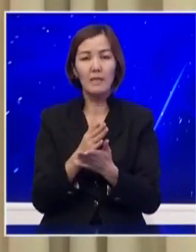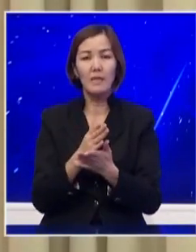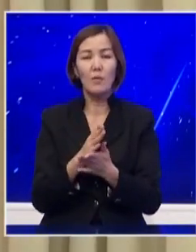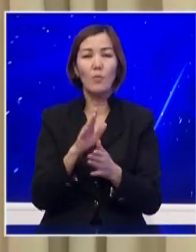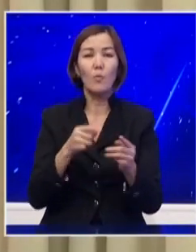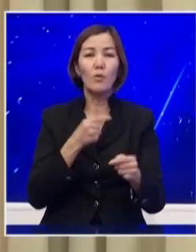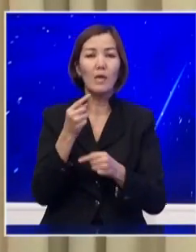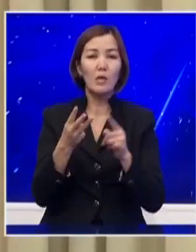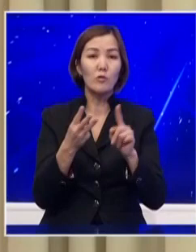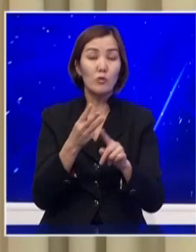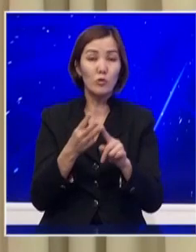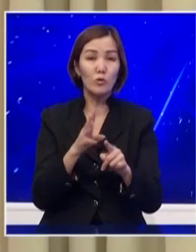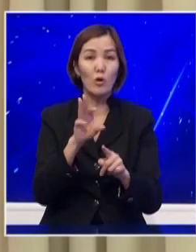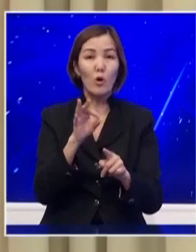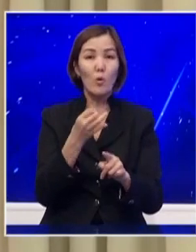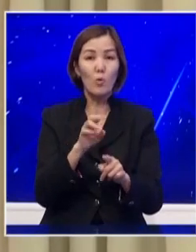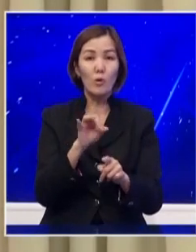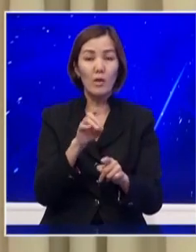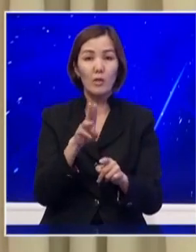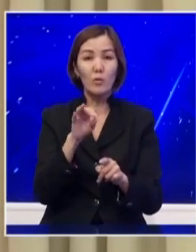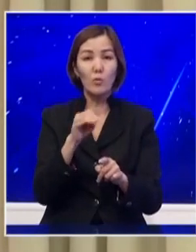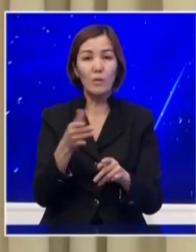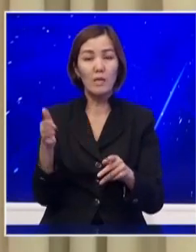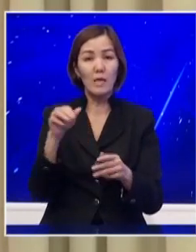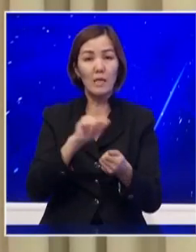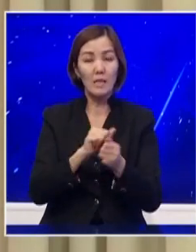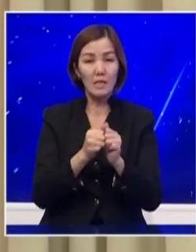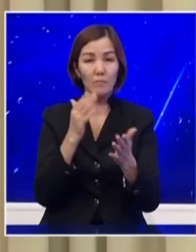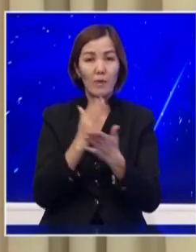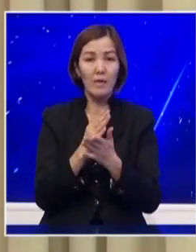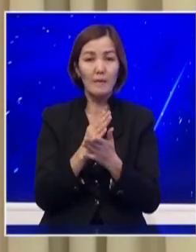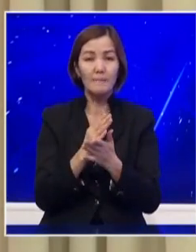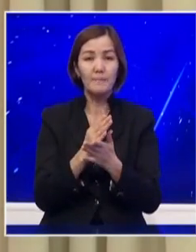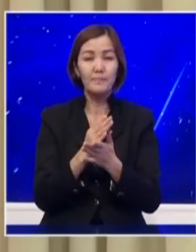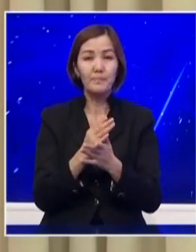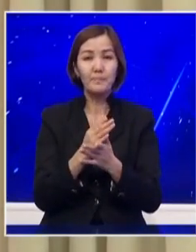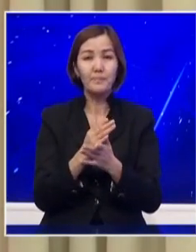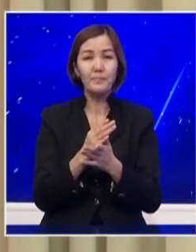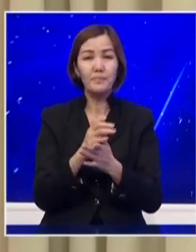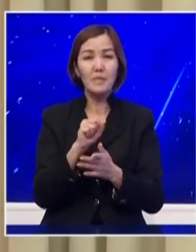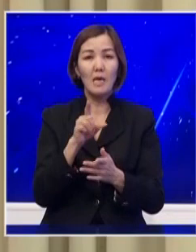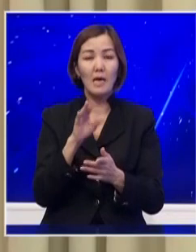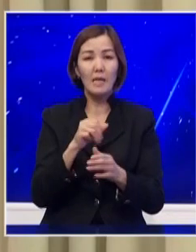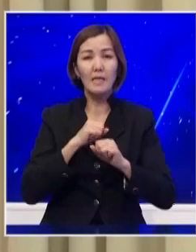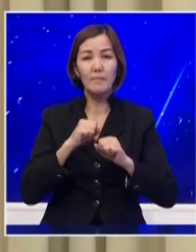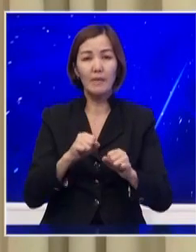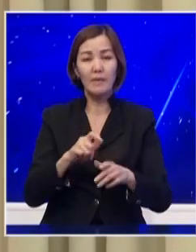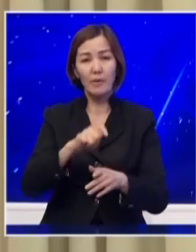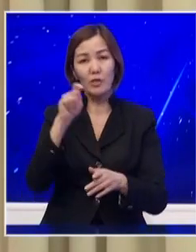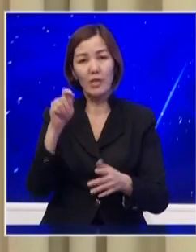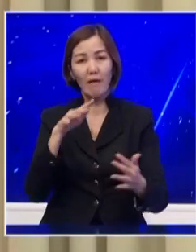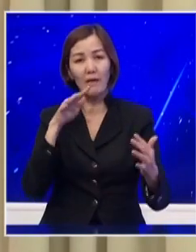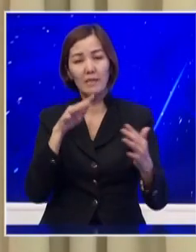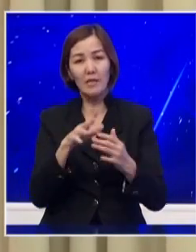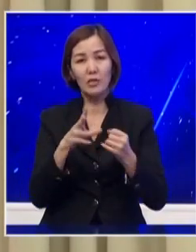ары қарай жүрсеңіздер, Ойран төбе деген белгі тас бар. Ол жаңағы Көкбөктің жазығында жаңағы Ағанас